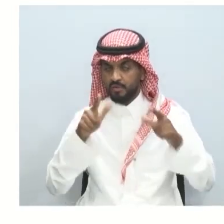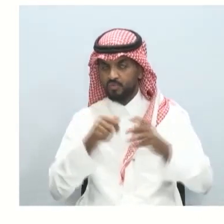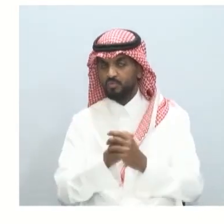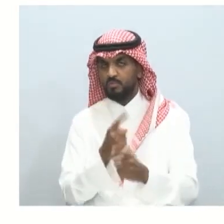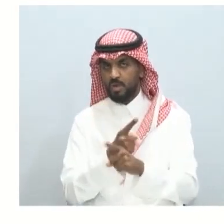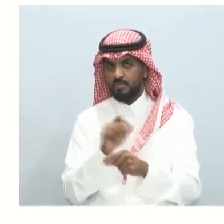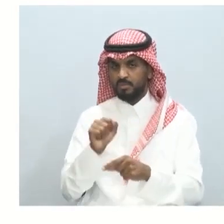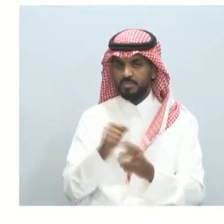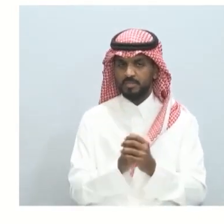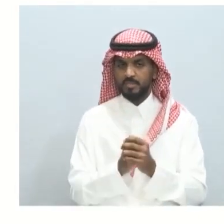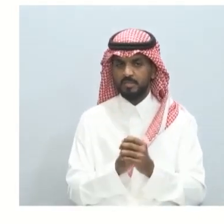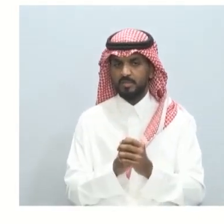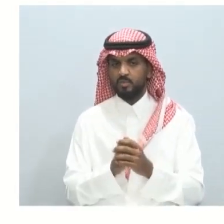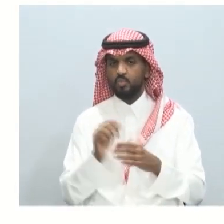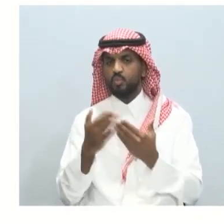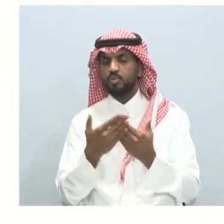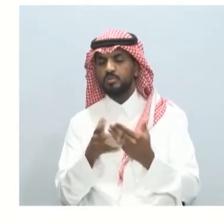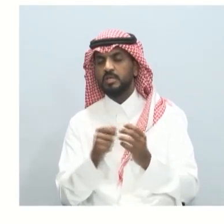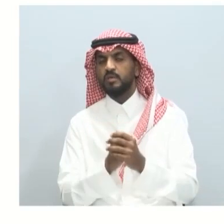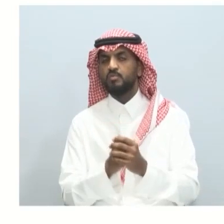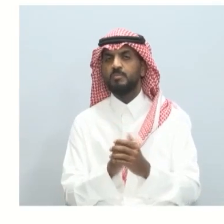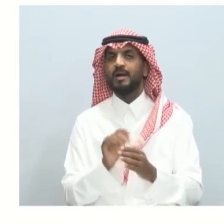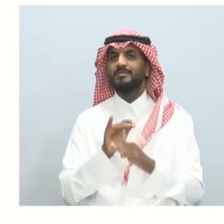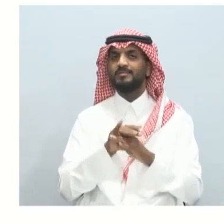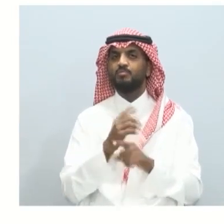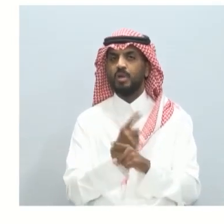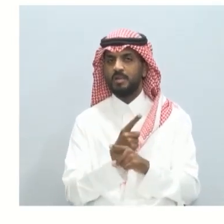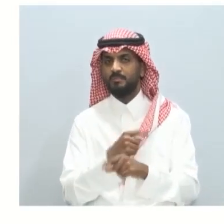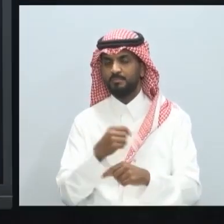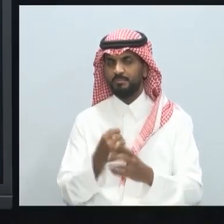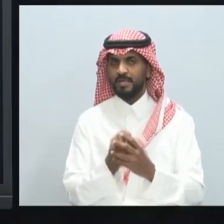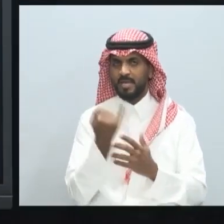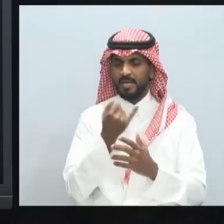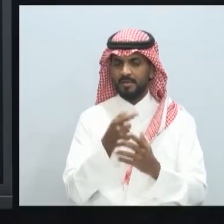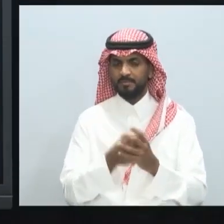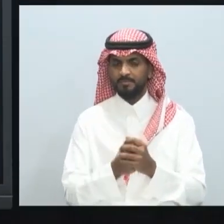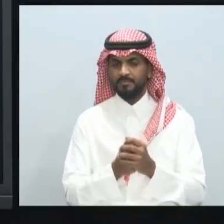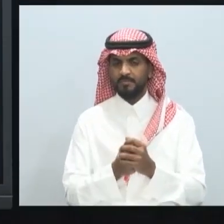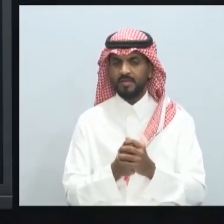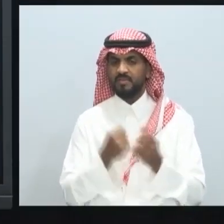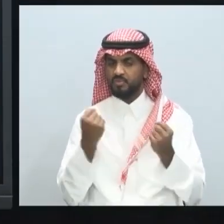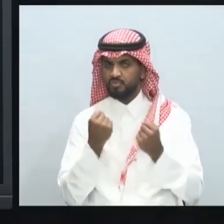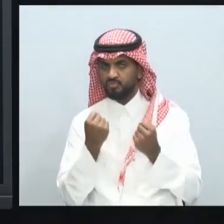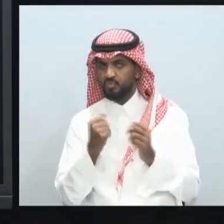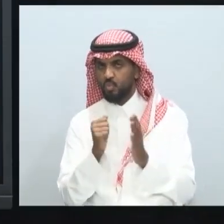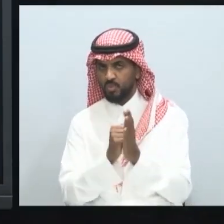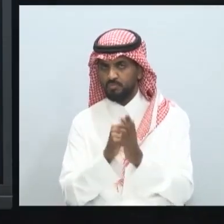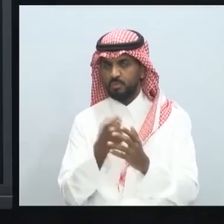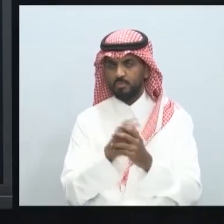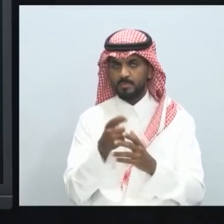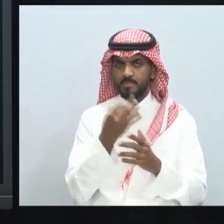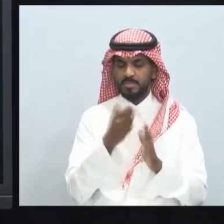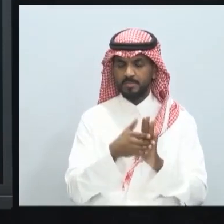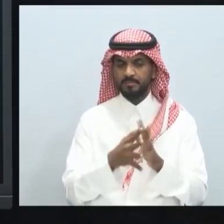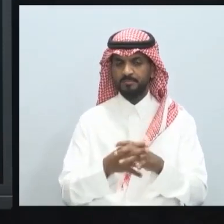المختص واطلب منه تنقيحه ثم قدمها لمعلم القراءه بعد ذلك وهذا ايضا نشاط منزلي بامكانك ان تتصفح ايضا مقررات